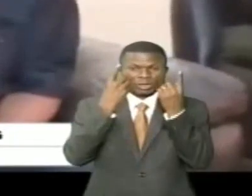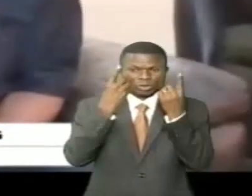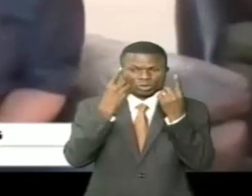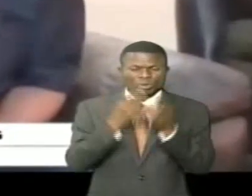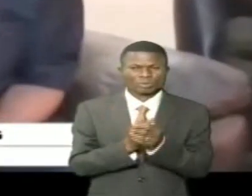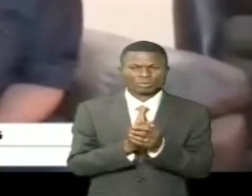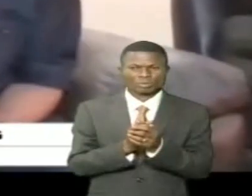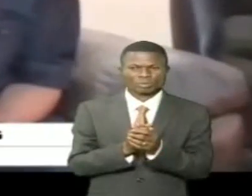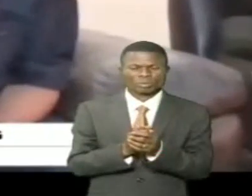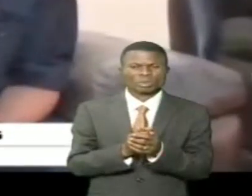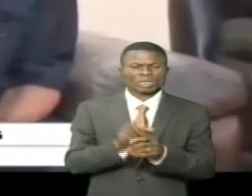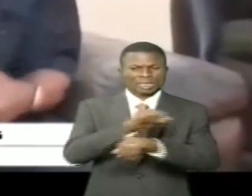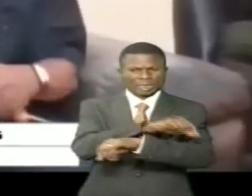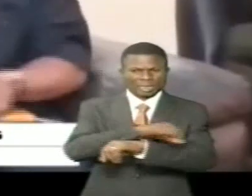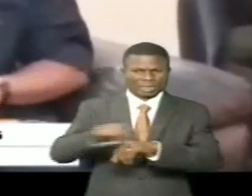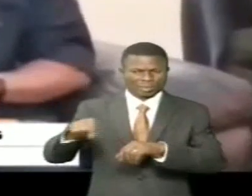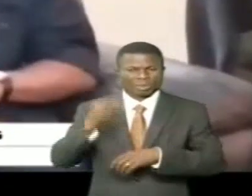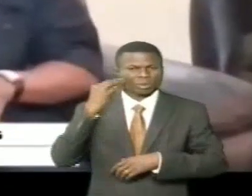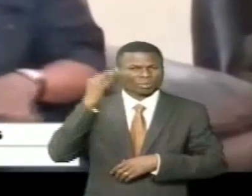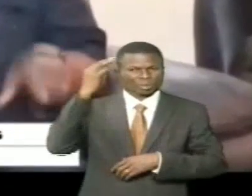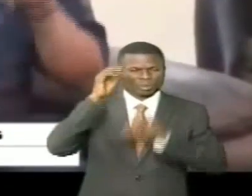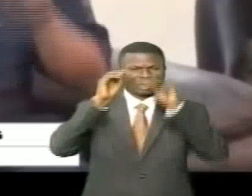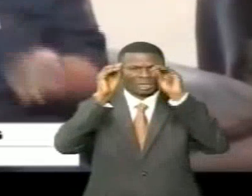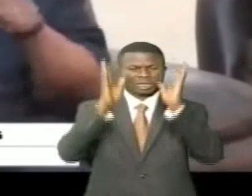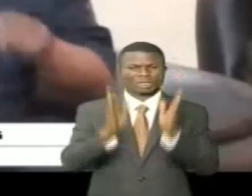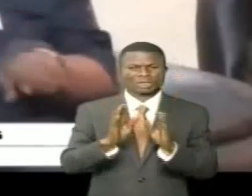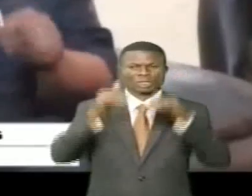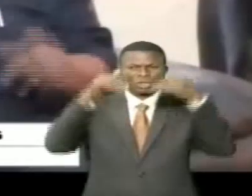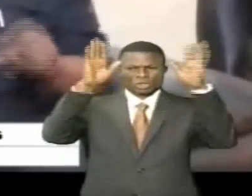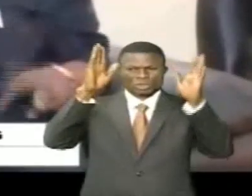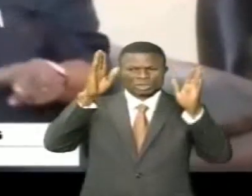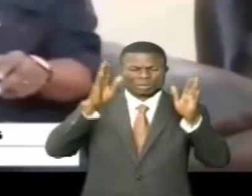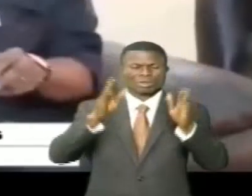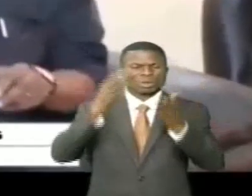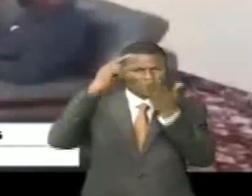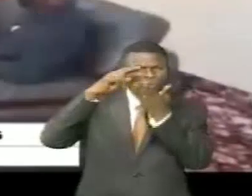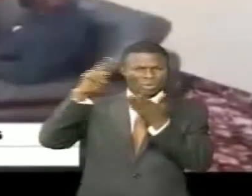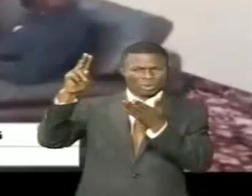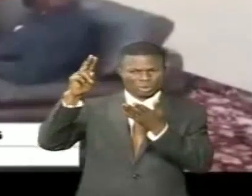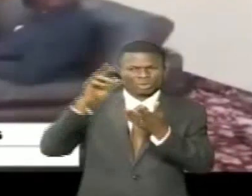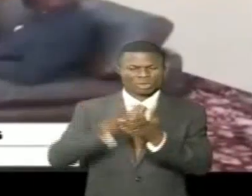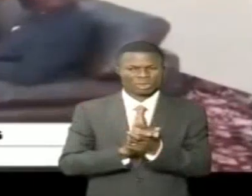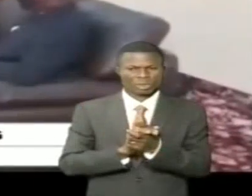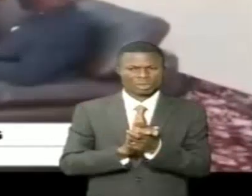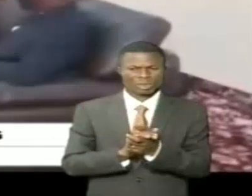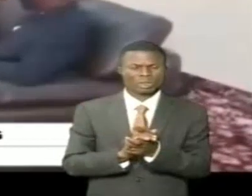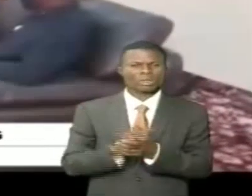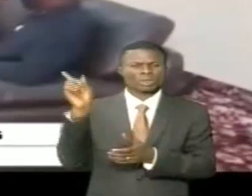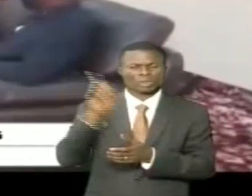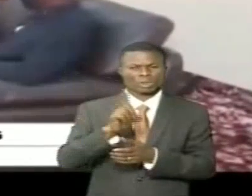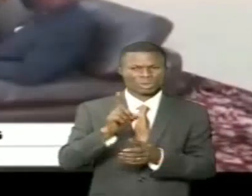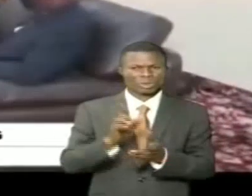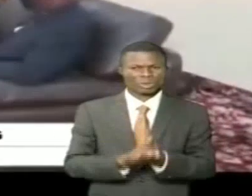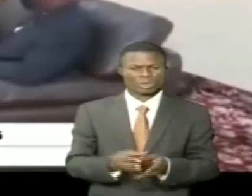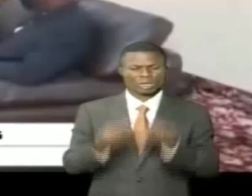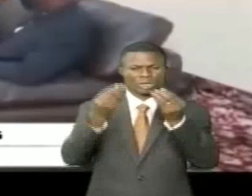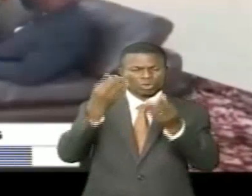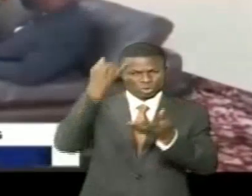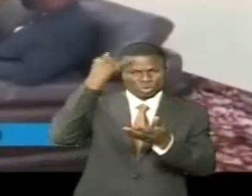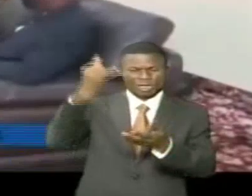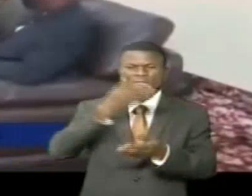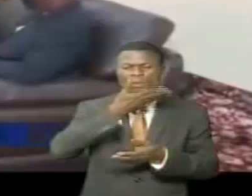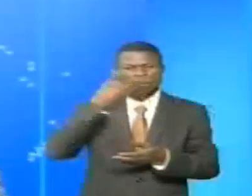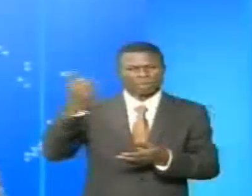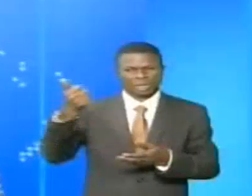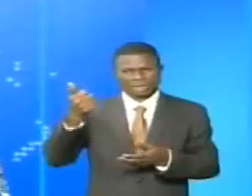actuelles installations du ministère de l'Enseignement supérieur et universitaire qui vient sans doute redorer l'image de ce